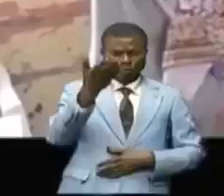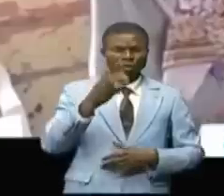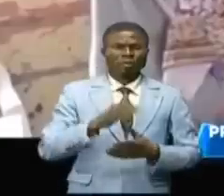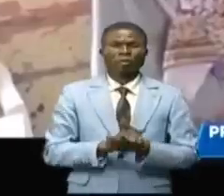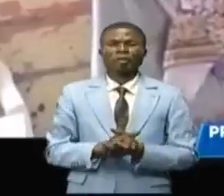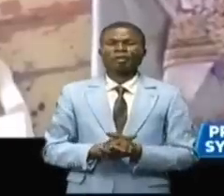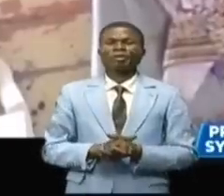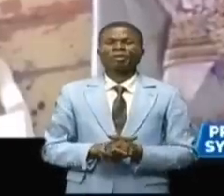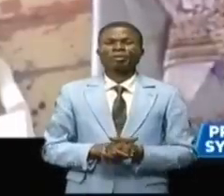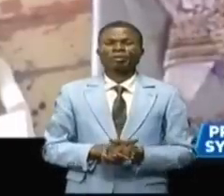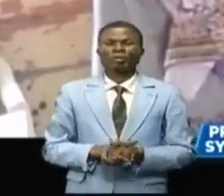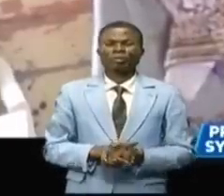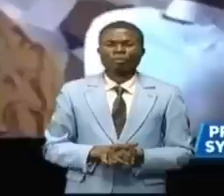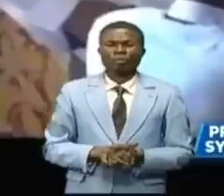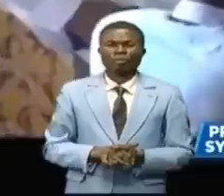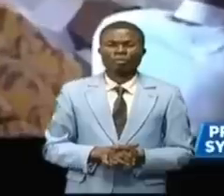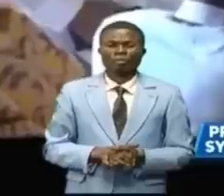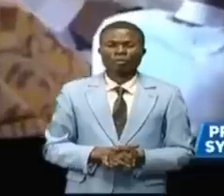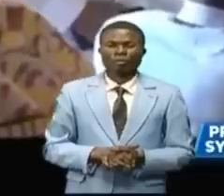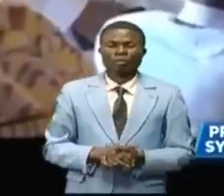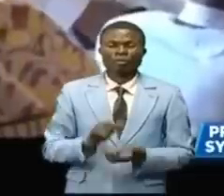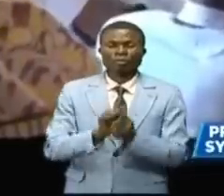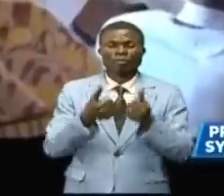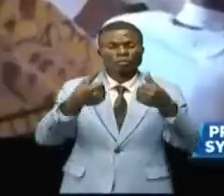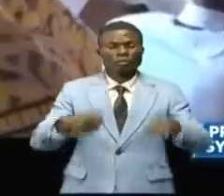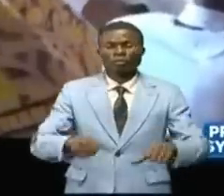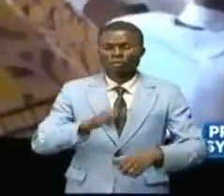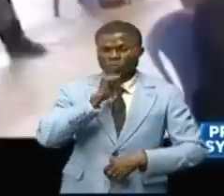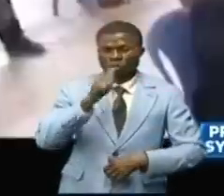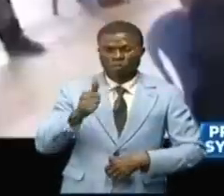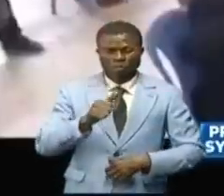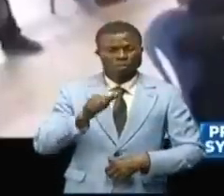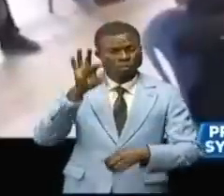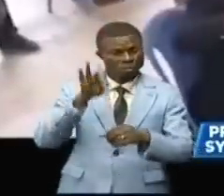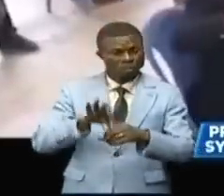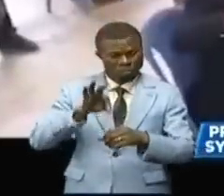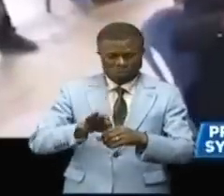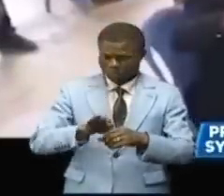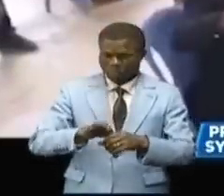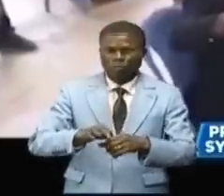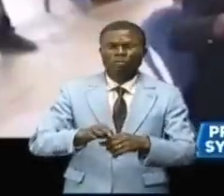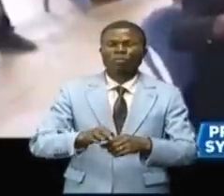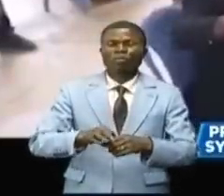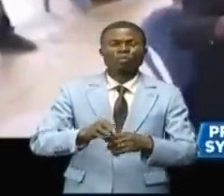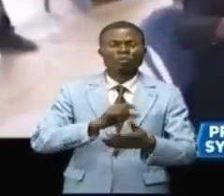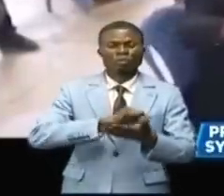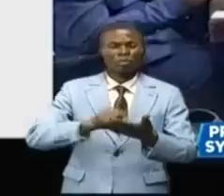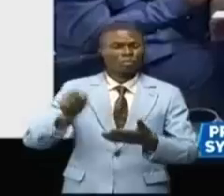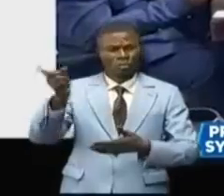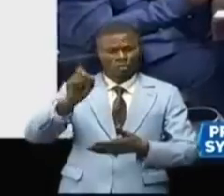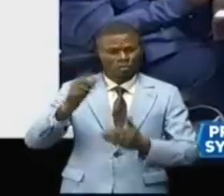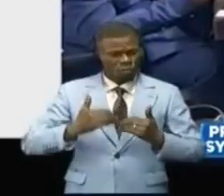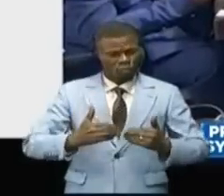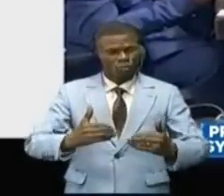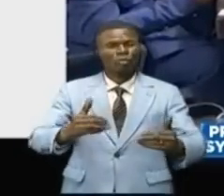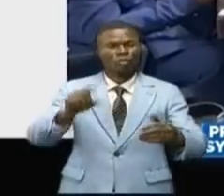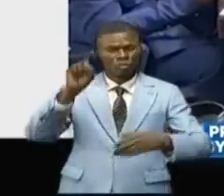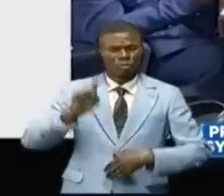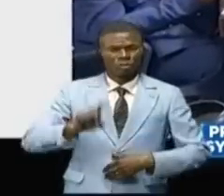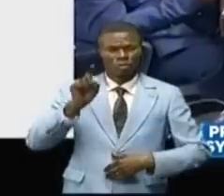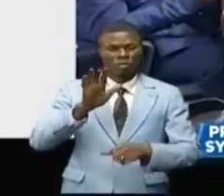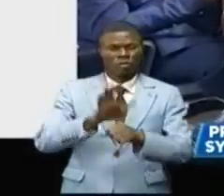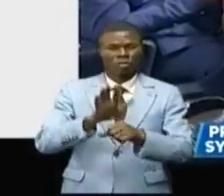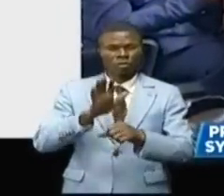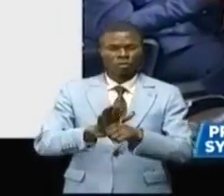Plus rien ne peut freiner le train des élections déjà en marche en République démocratique du Congo.